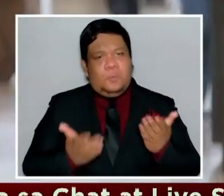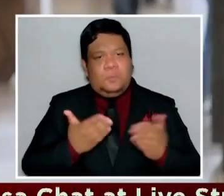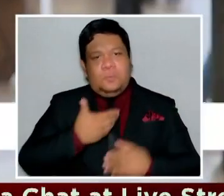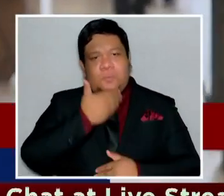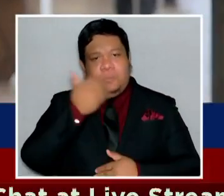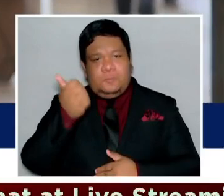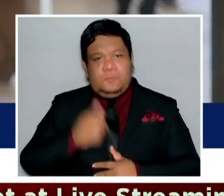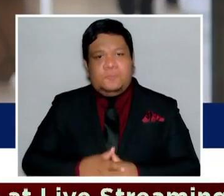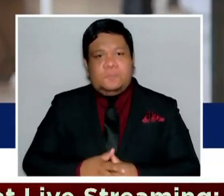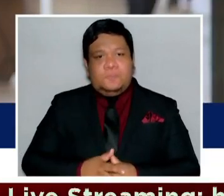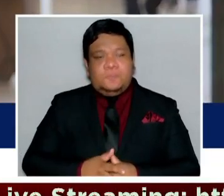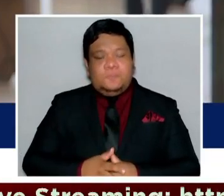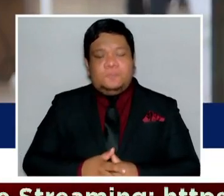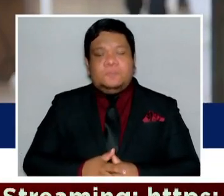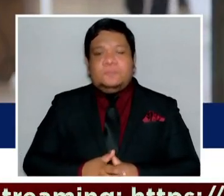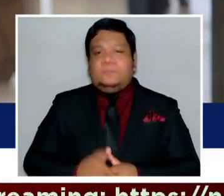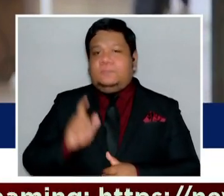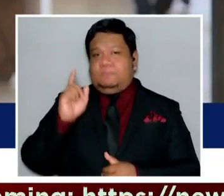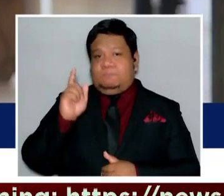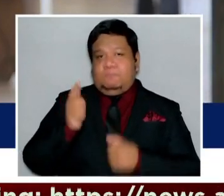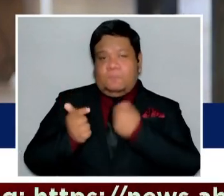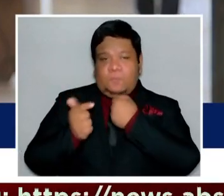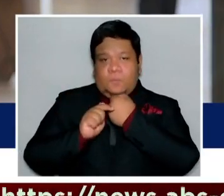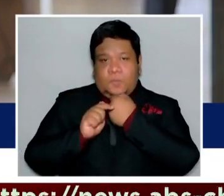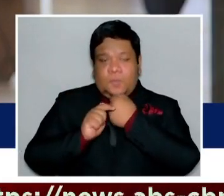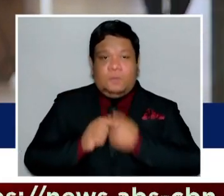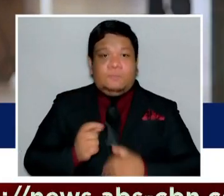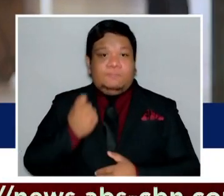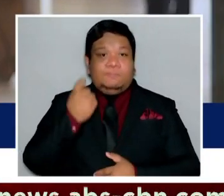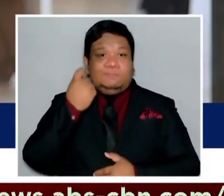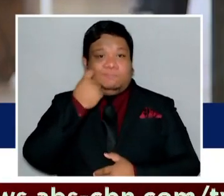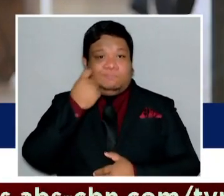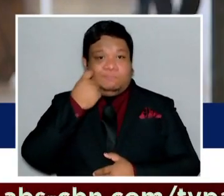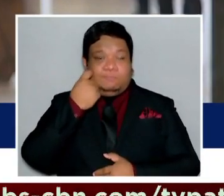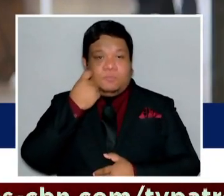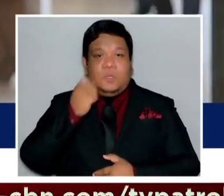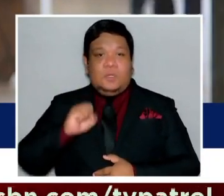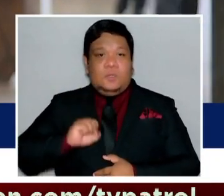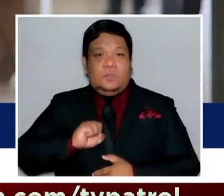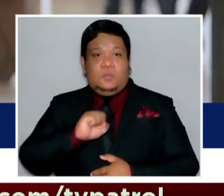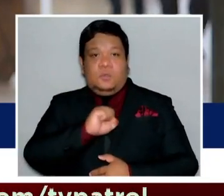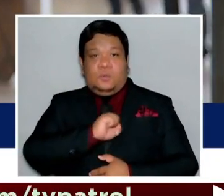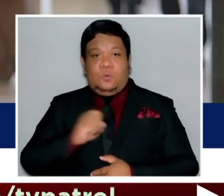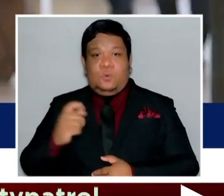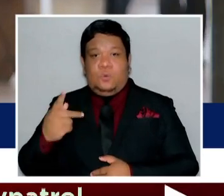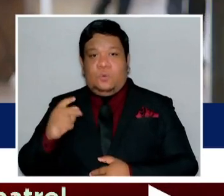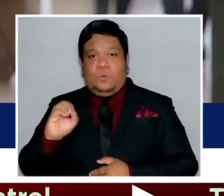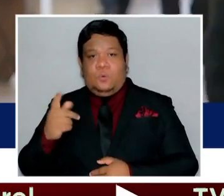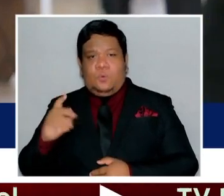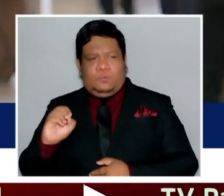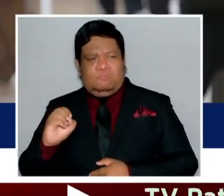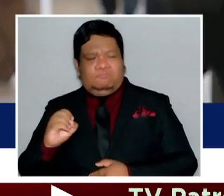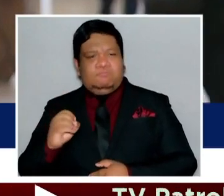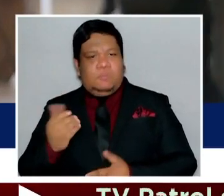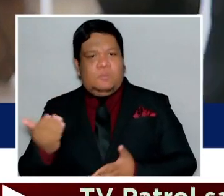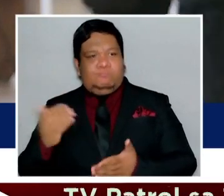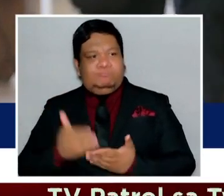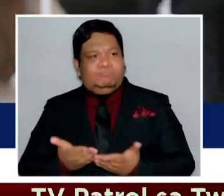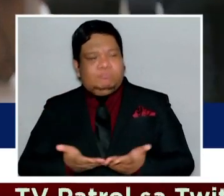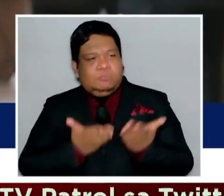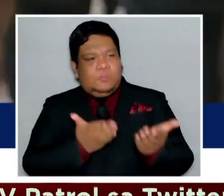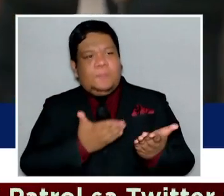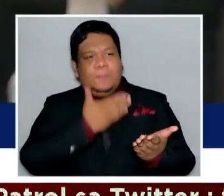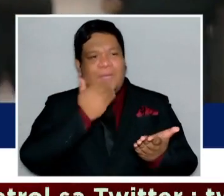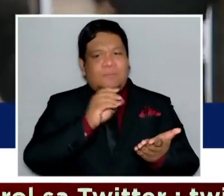Karen, alam mo, kanina agad na isinalang yung motion nitong si Senador Pimentel na ibalik nga sa Government Corporations Committee